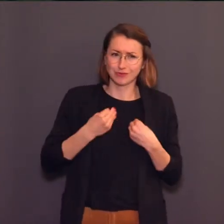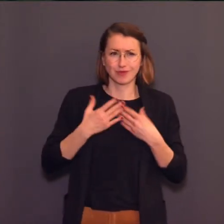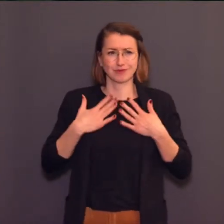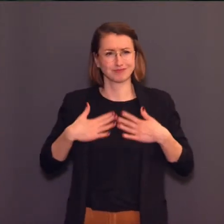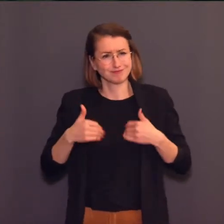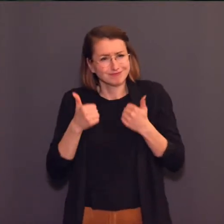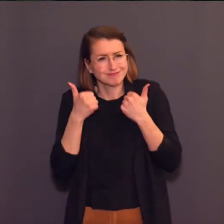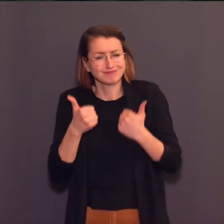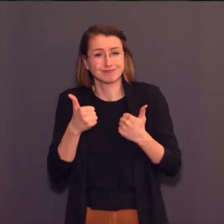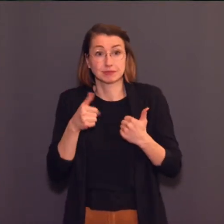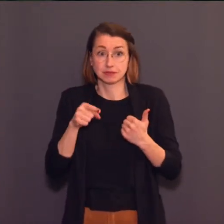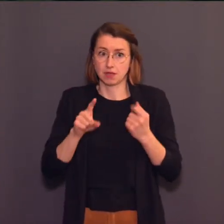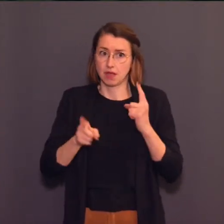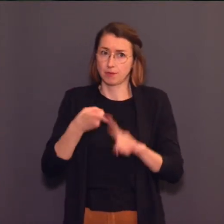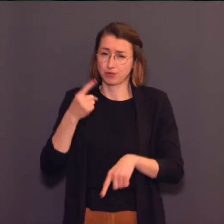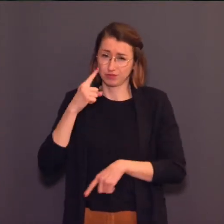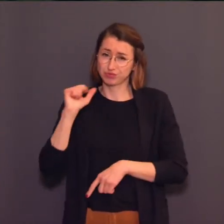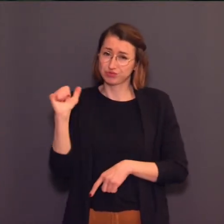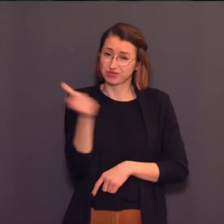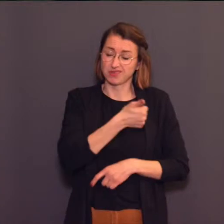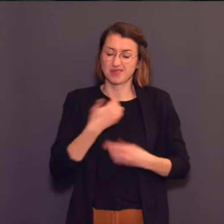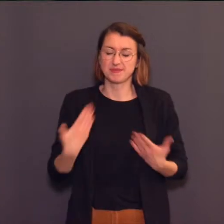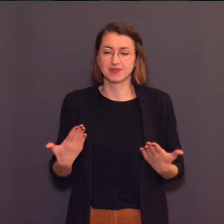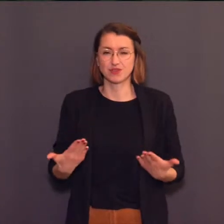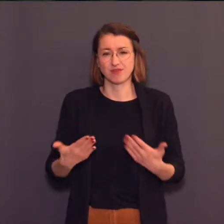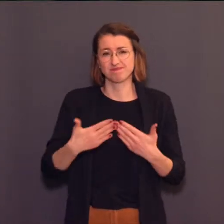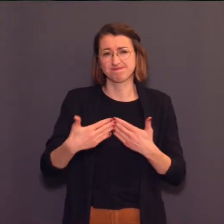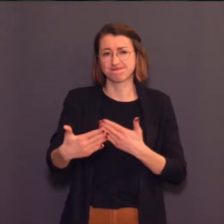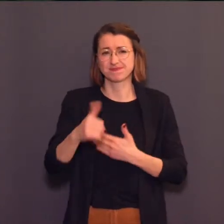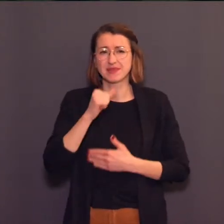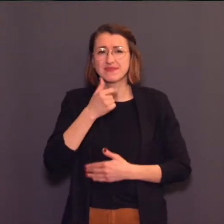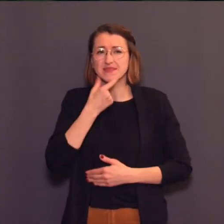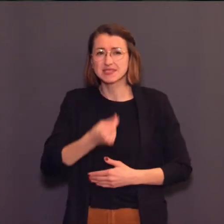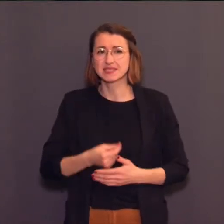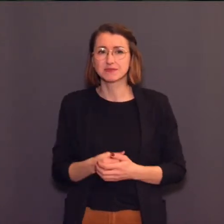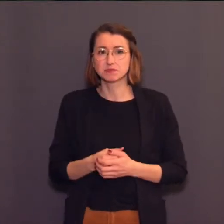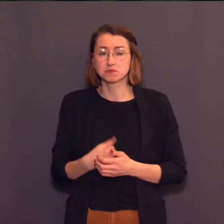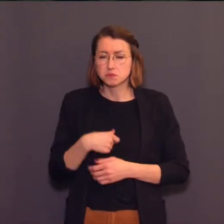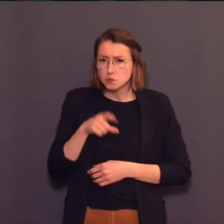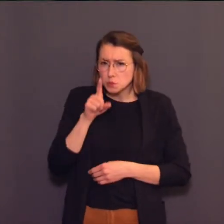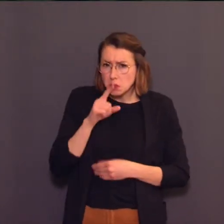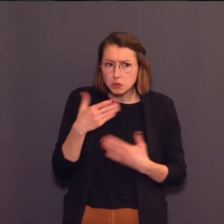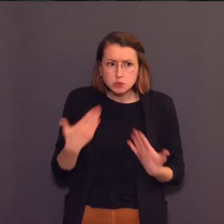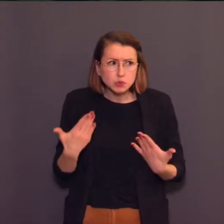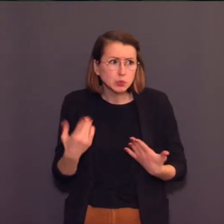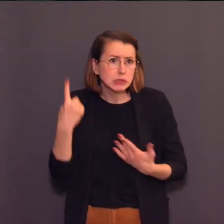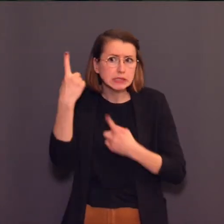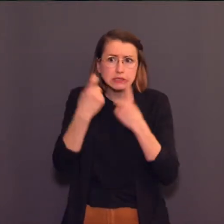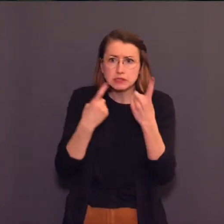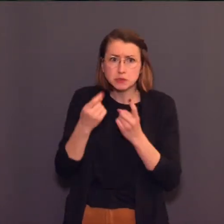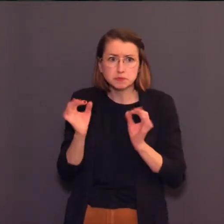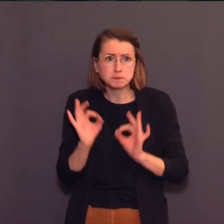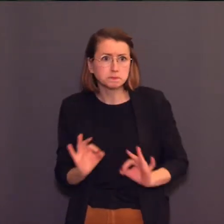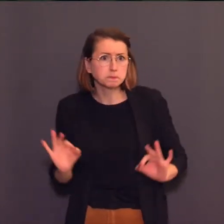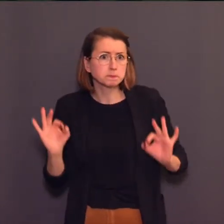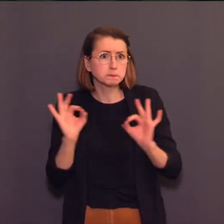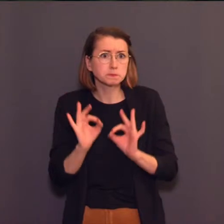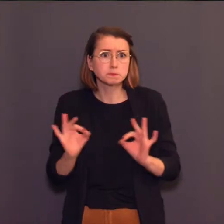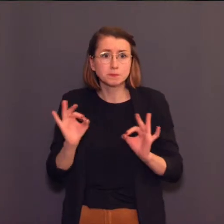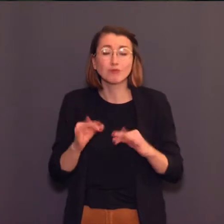Je ne pense pas que nous avons reçu de questions de la presse, on me le confirme. Il me reste donc à vous souhaiter un bon week-end. Et on se